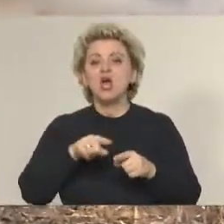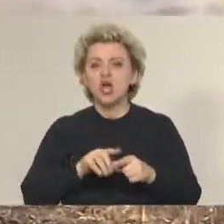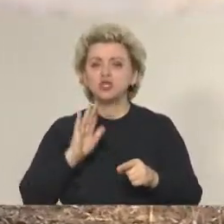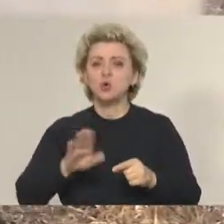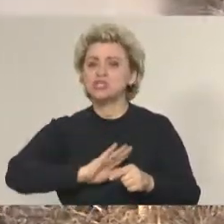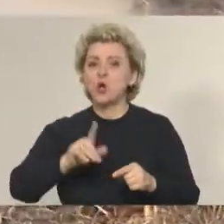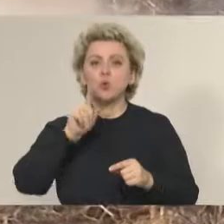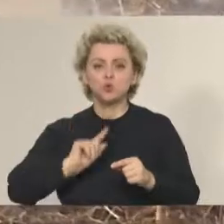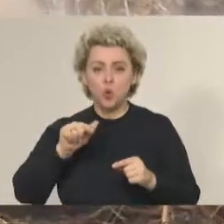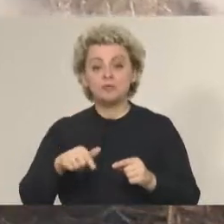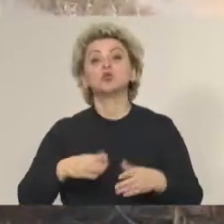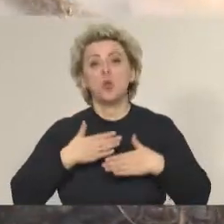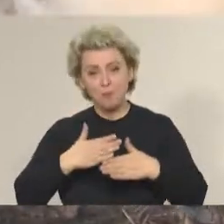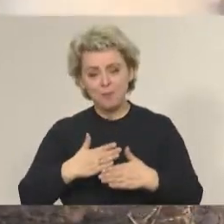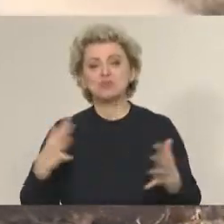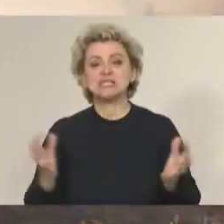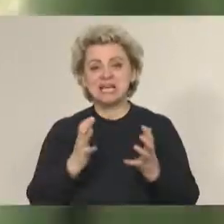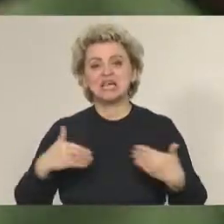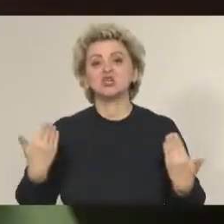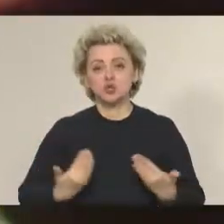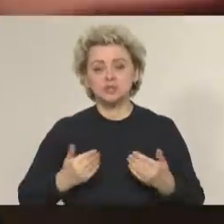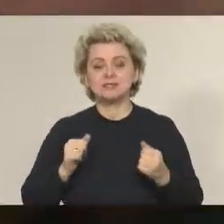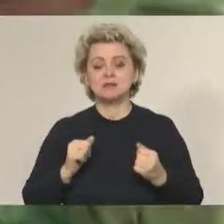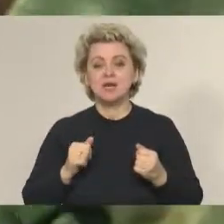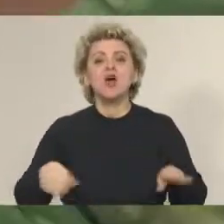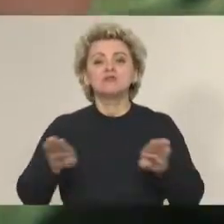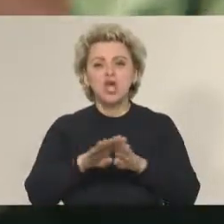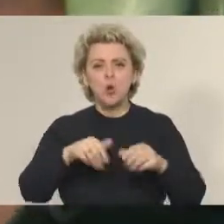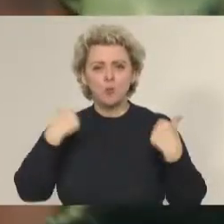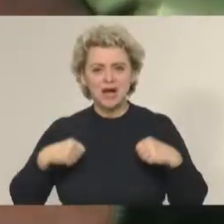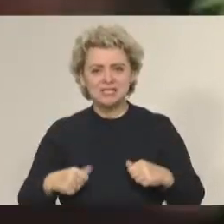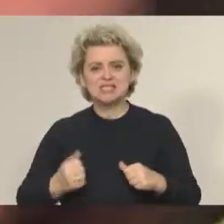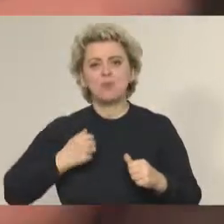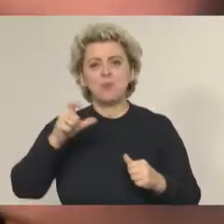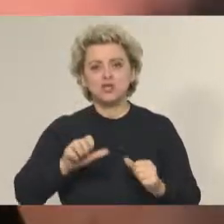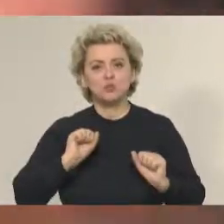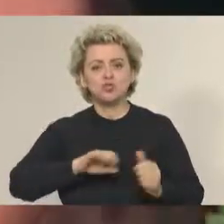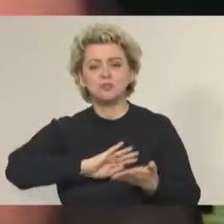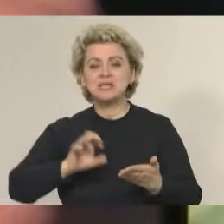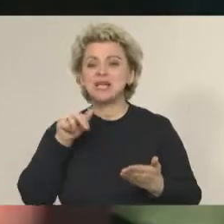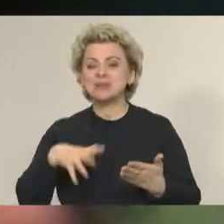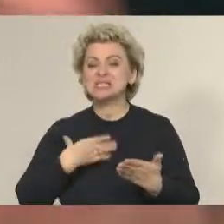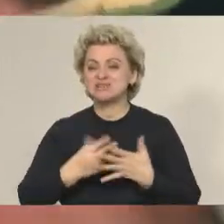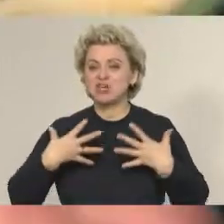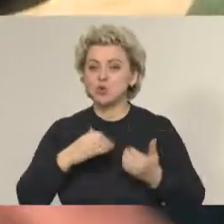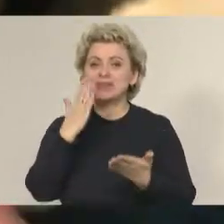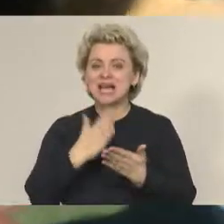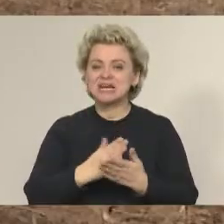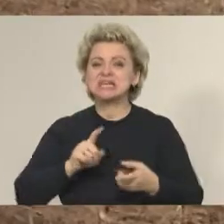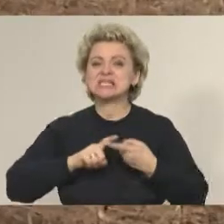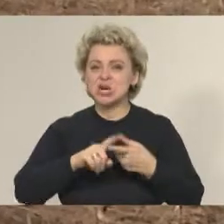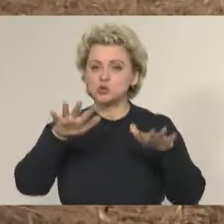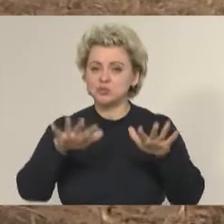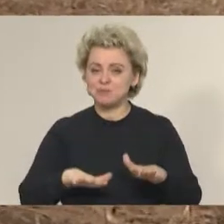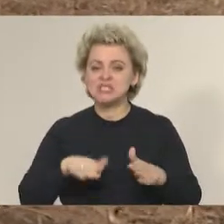хоть и неудобно, но поможет сохранить жизнь. В таком костюме боец может без опасений за свое здоровье находиться в